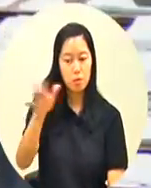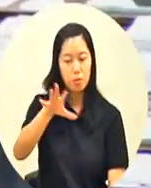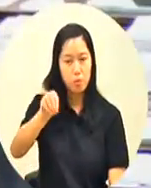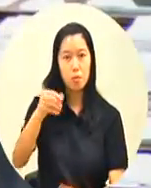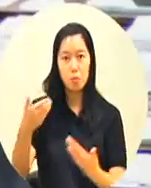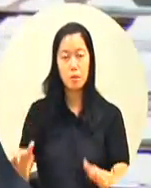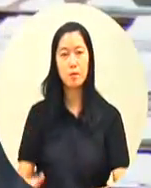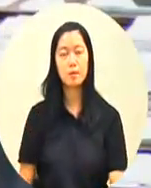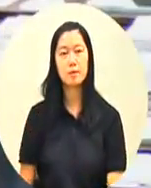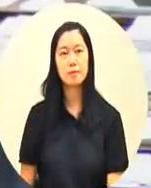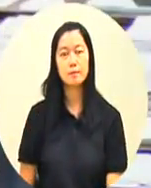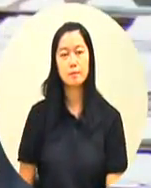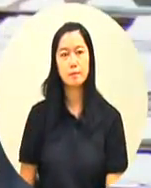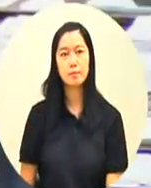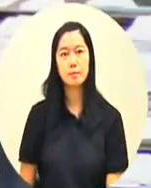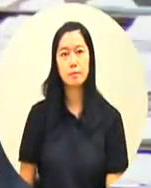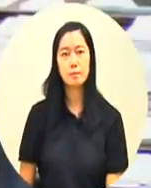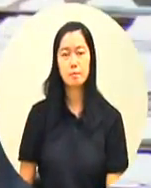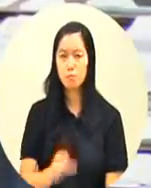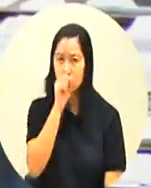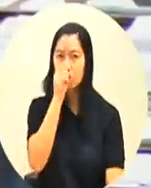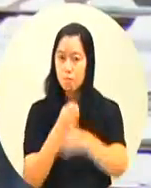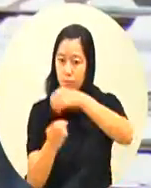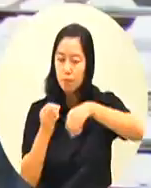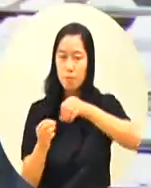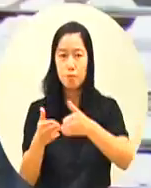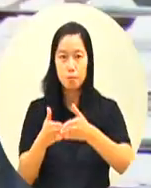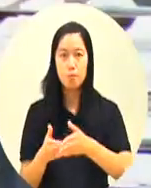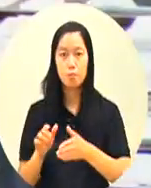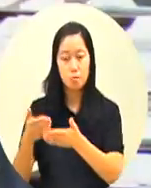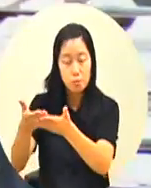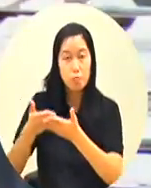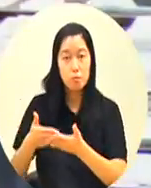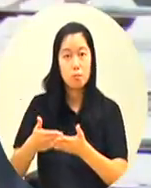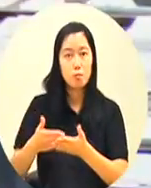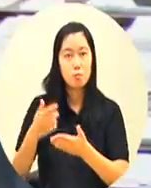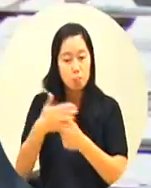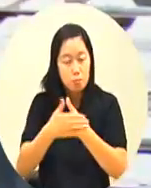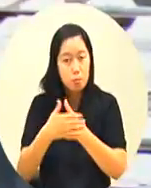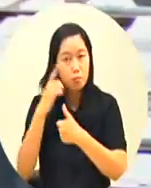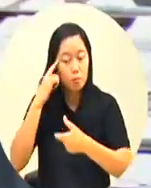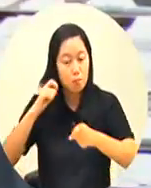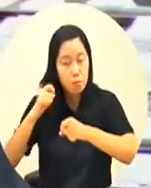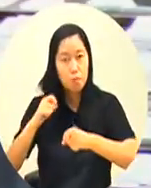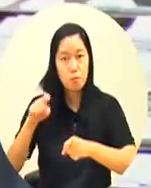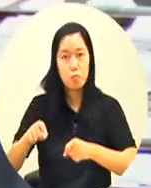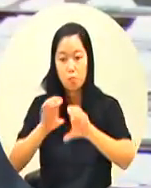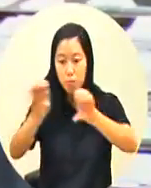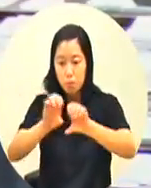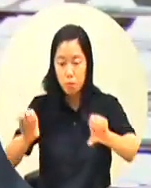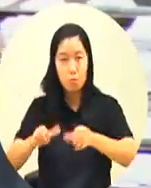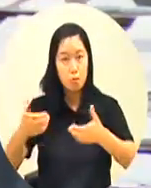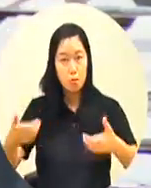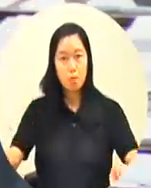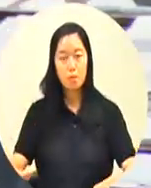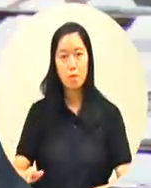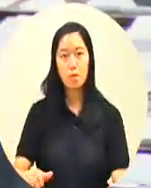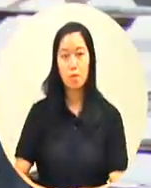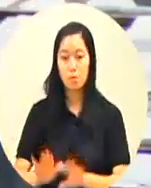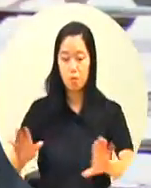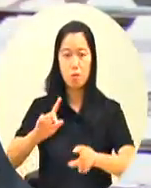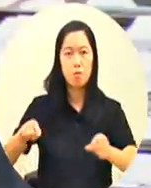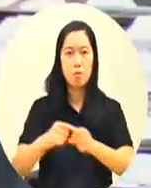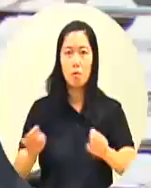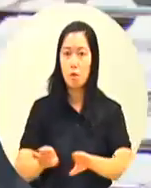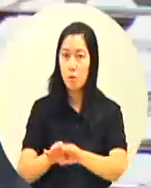运用，就是说你必须要，尤其是刚送进来的维运计划里面就有很多的管线，其实都是我们今年才